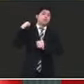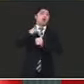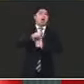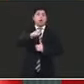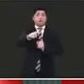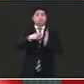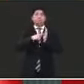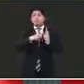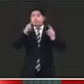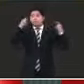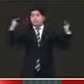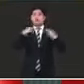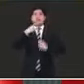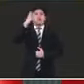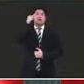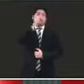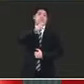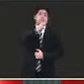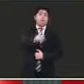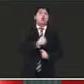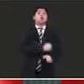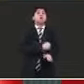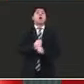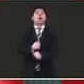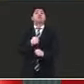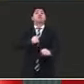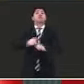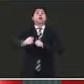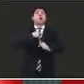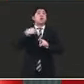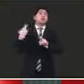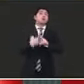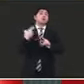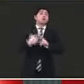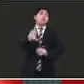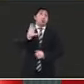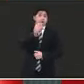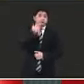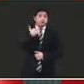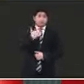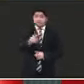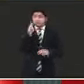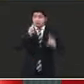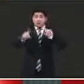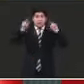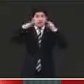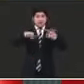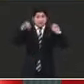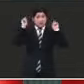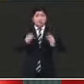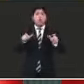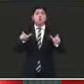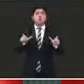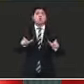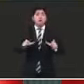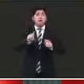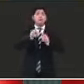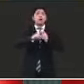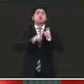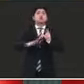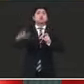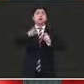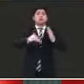teyit etmektedir terörle mücadeledeki tecrübemizle tahkim ettiğimiz güvenlik ve sosyal